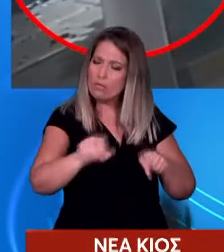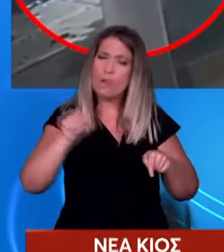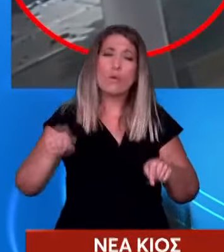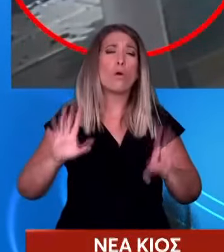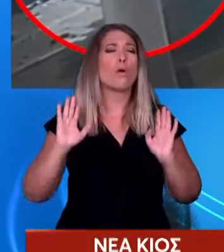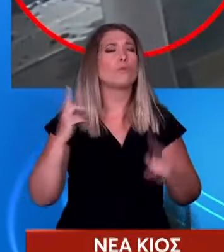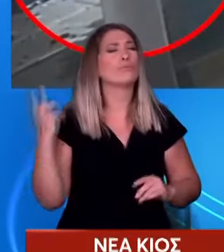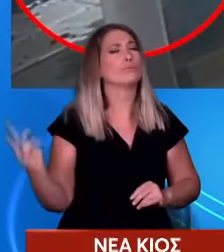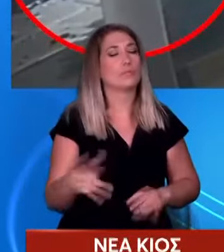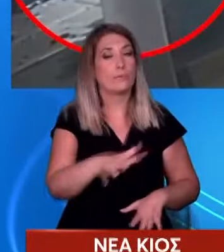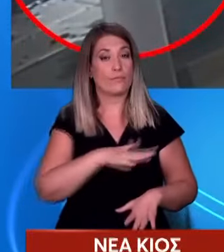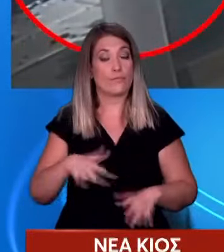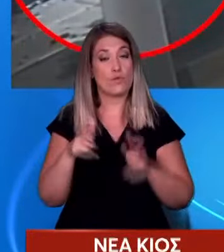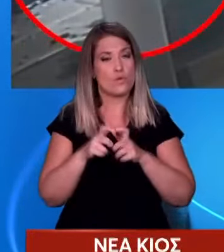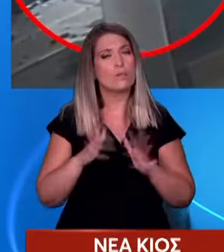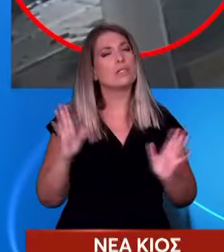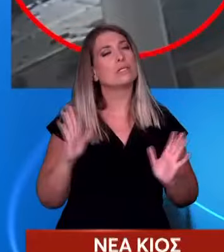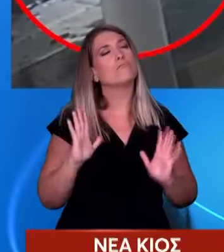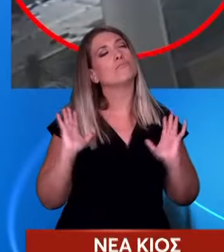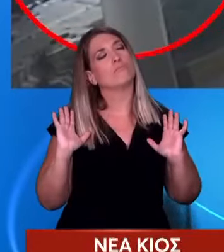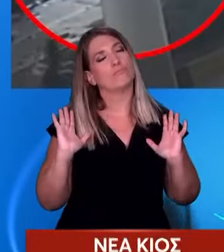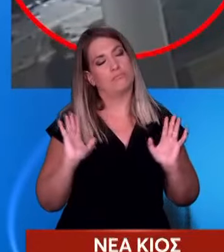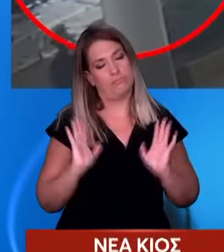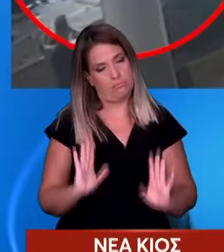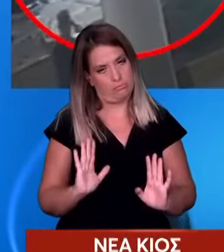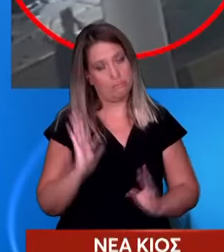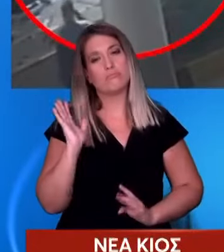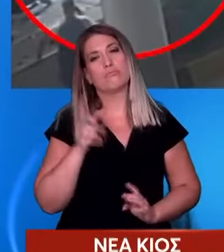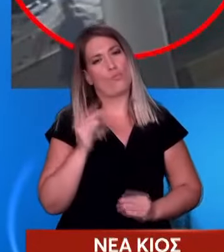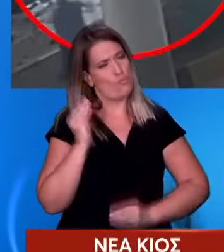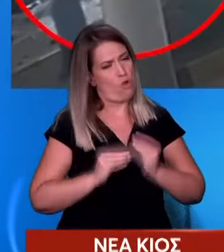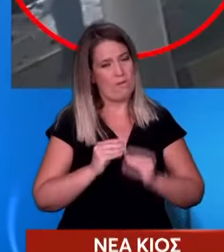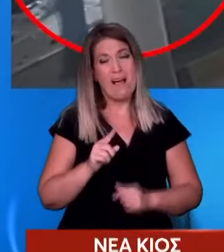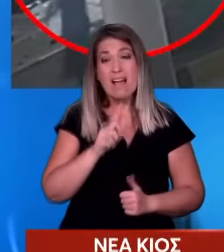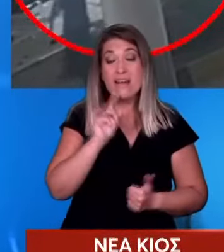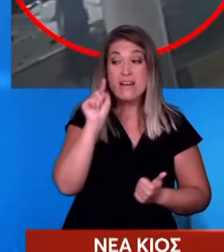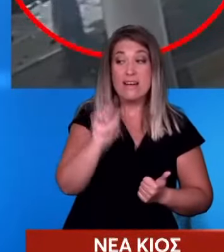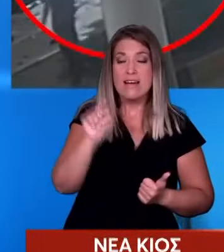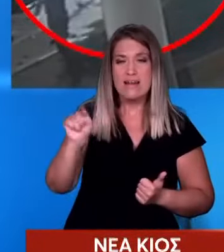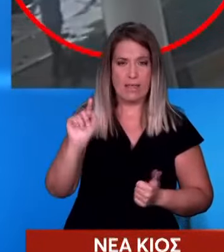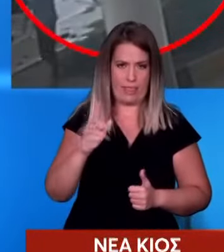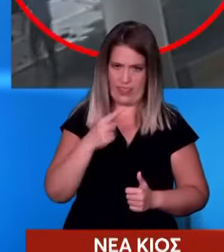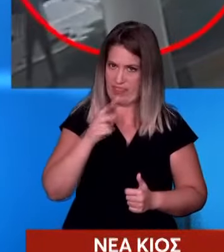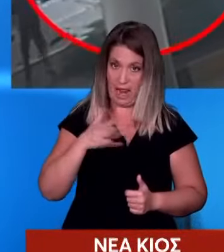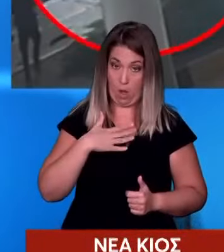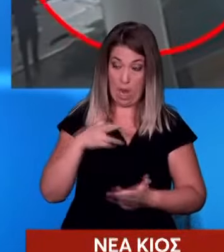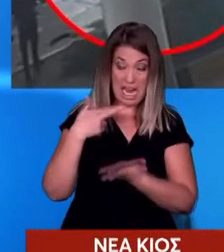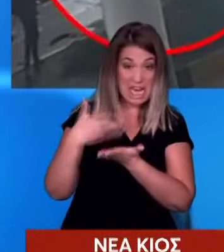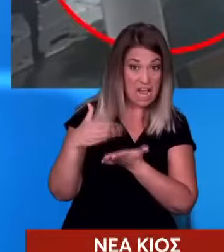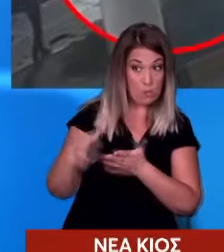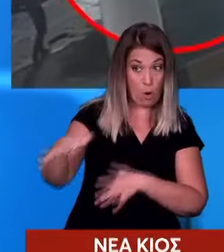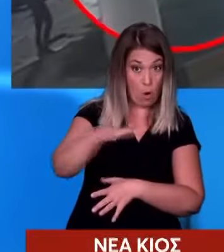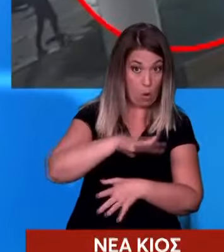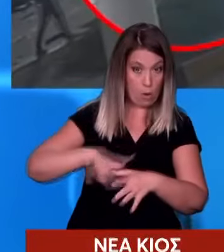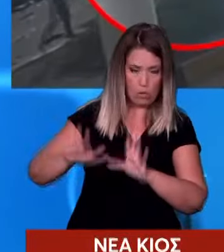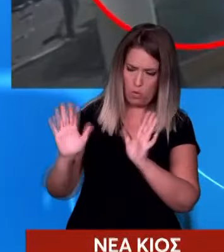πολύ μεγάλο πρόβλημα με συγκεκριμένα Ρωμά, για να μην πούμε πάλι για ρατσισμό. Δεν είναι όλοι το ίδιο, είναι συγκεκριμένοι και τους γνωρίζουμε όλοι ποιοι